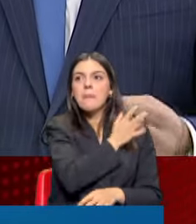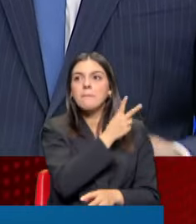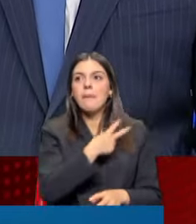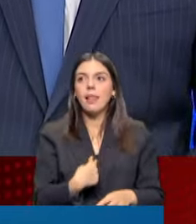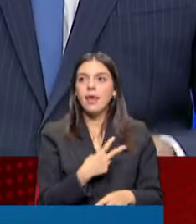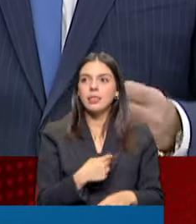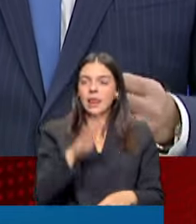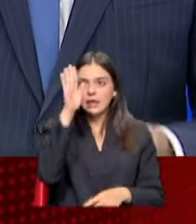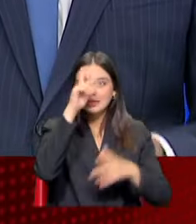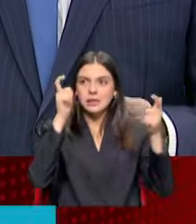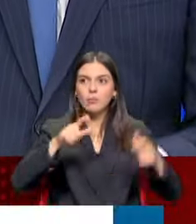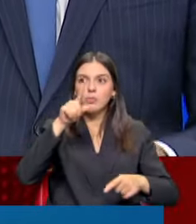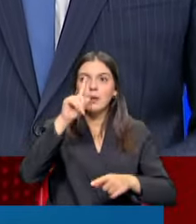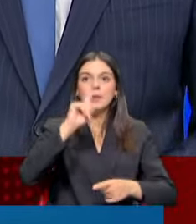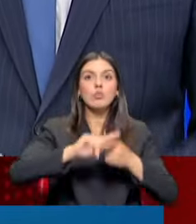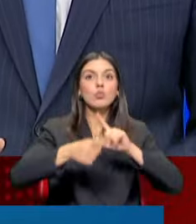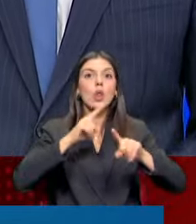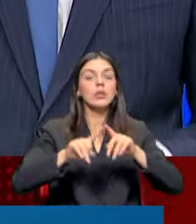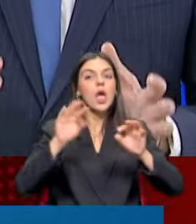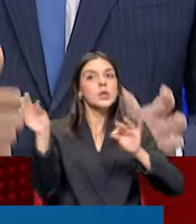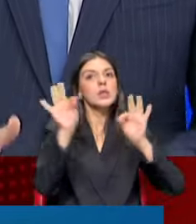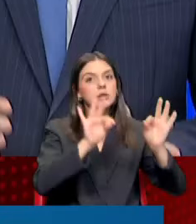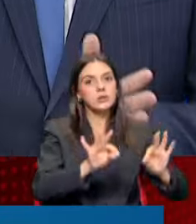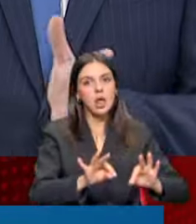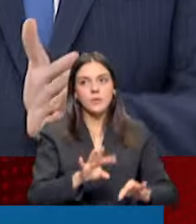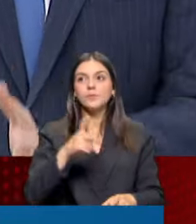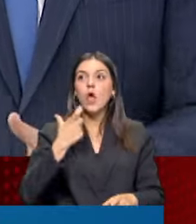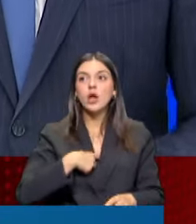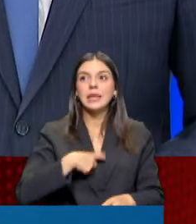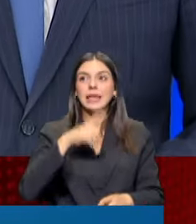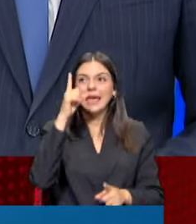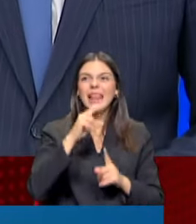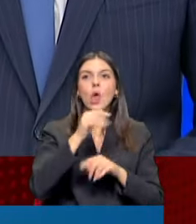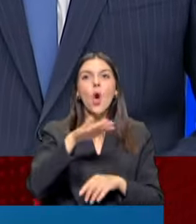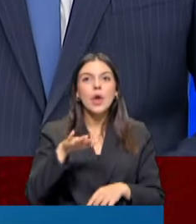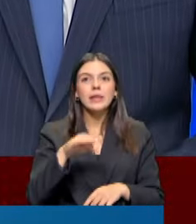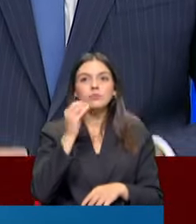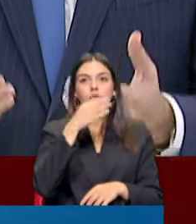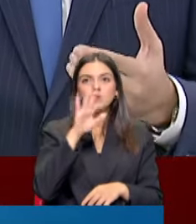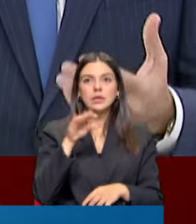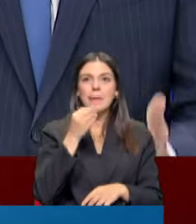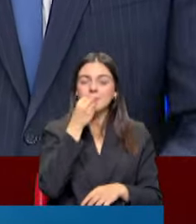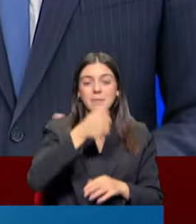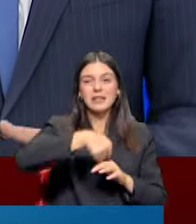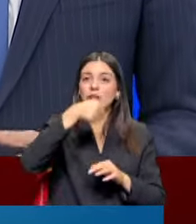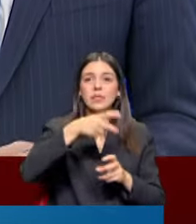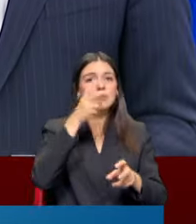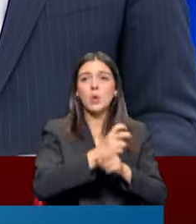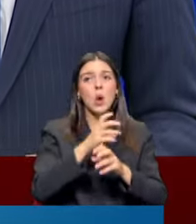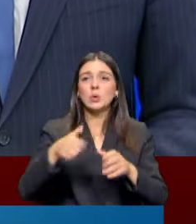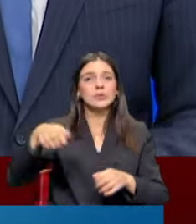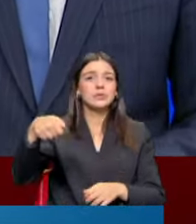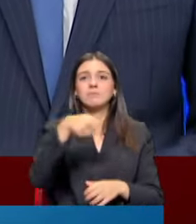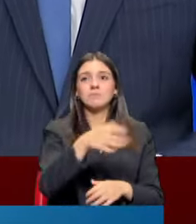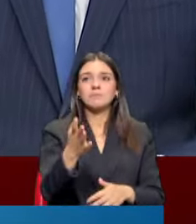belediyeler İstanbul'da bunu bir politika haline getirdiler. Özellikle ilköğretim çağındaki çocuklara beslenme desteği vermek